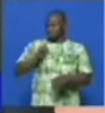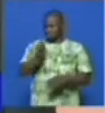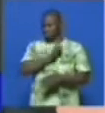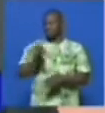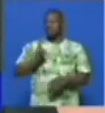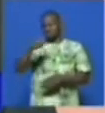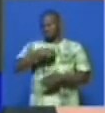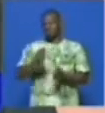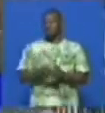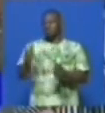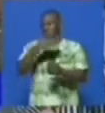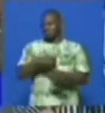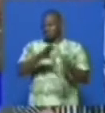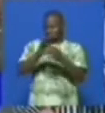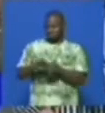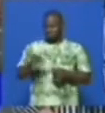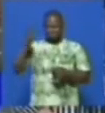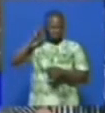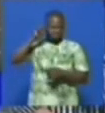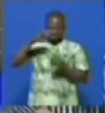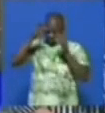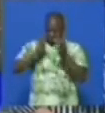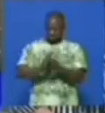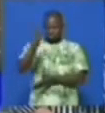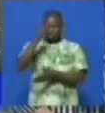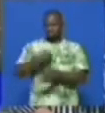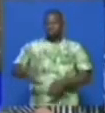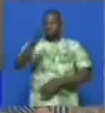les étudiants nigériens bénéficieront d'autres